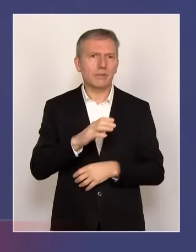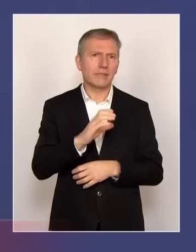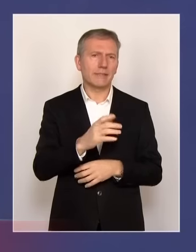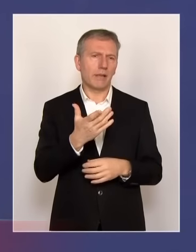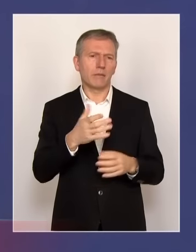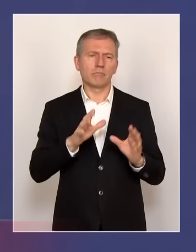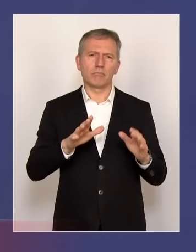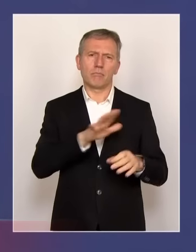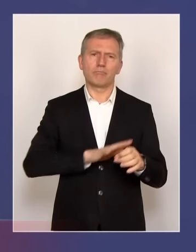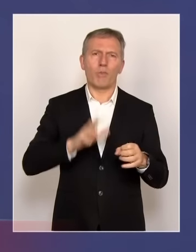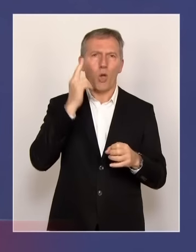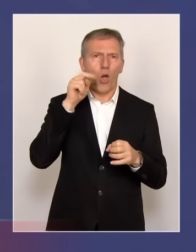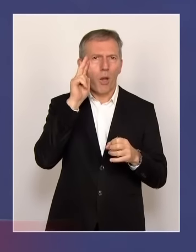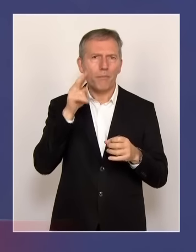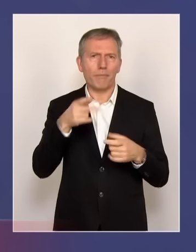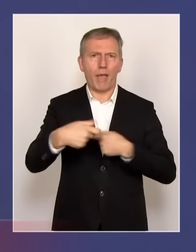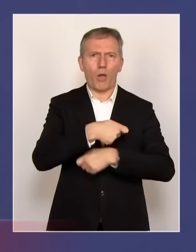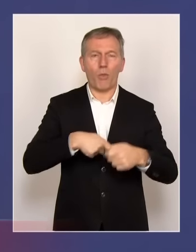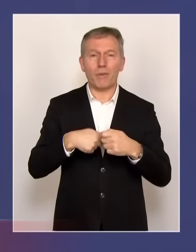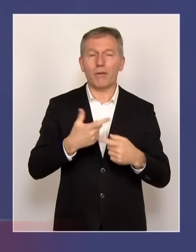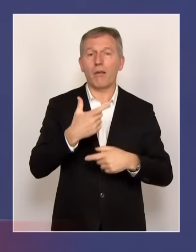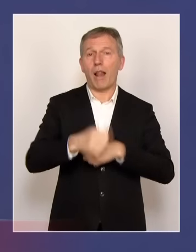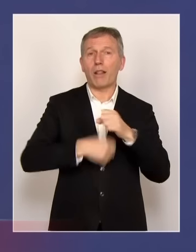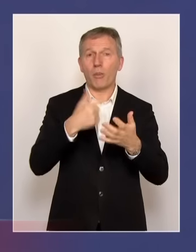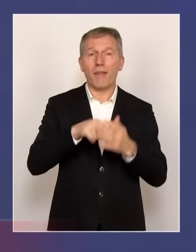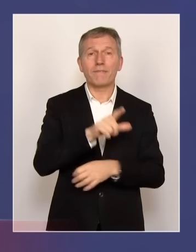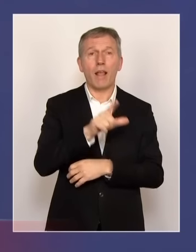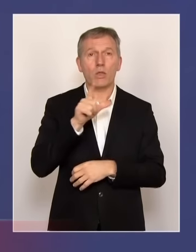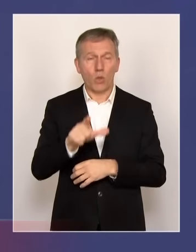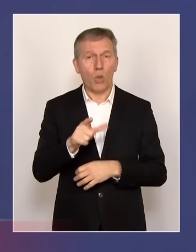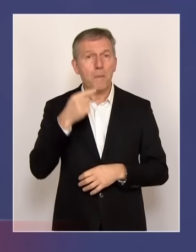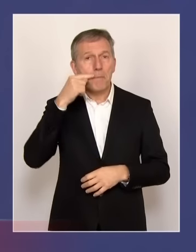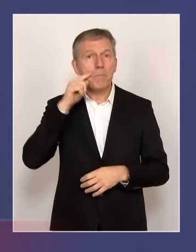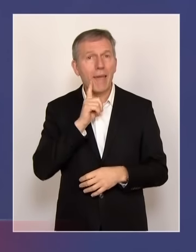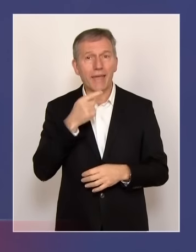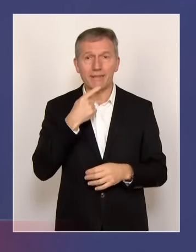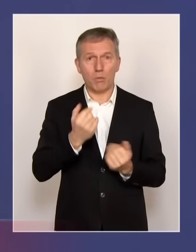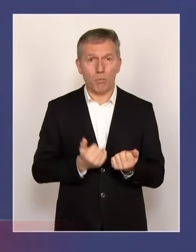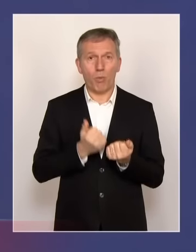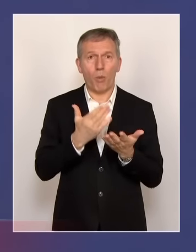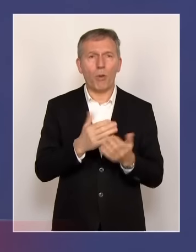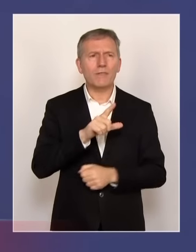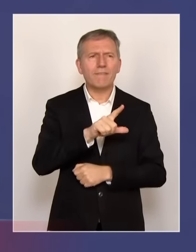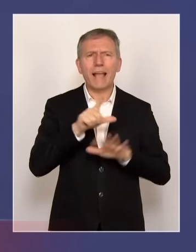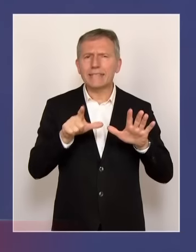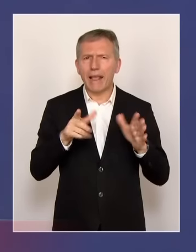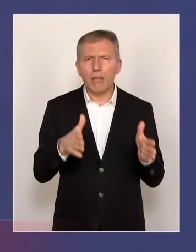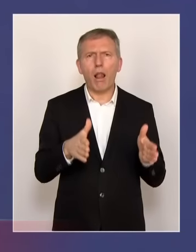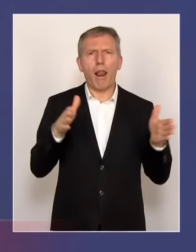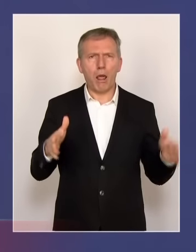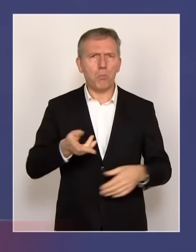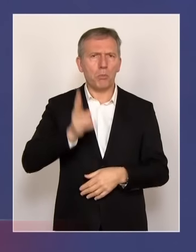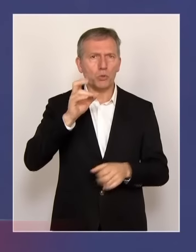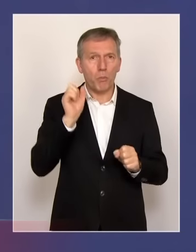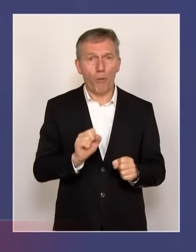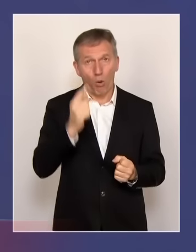Cette initiative que nous avons proposée en mai 2022 permet précisément d'aller au-delà du cadre à 27 et de penser